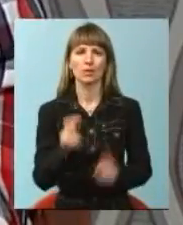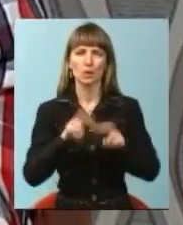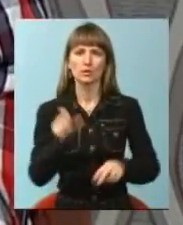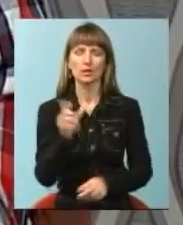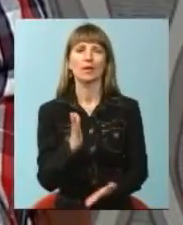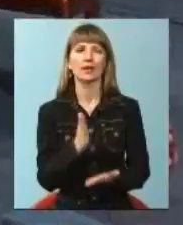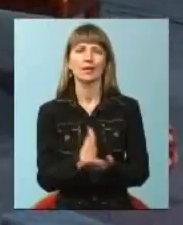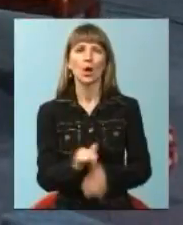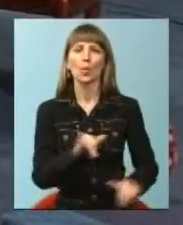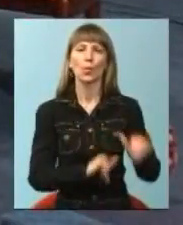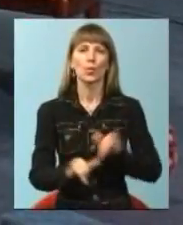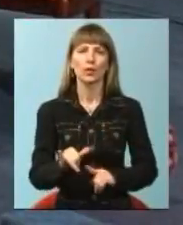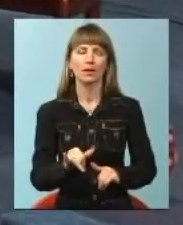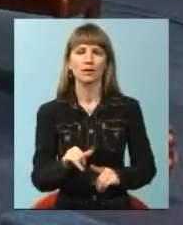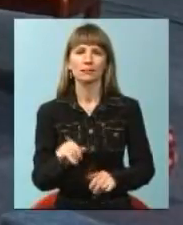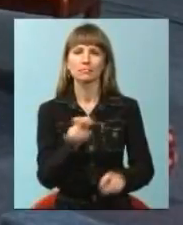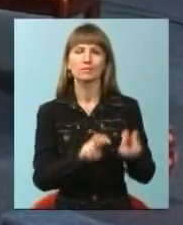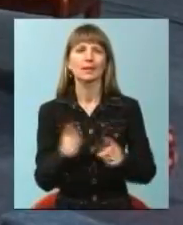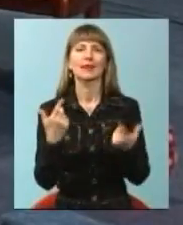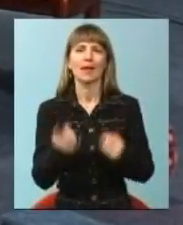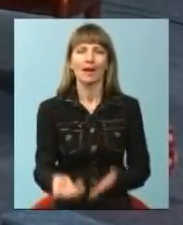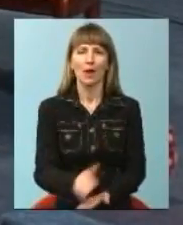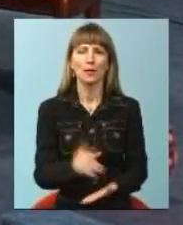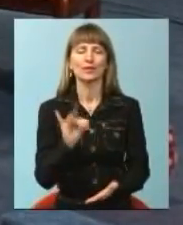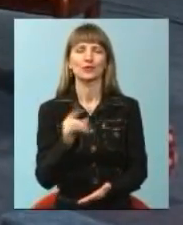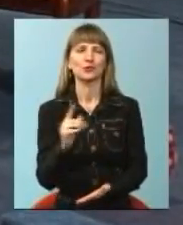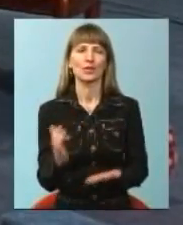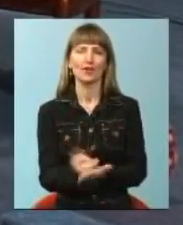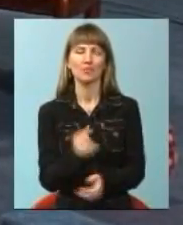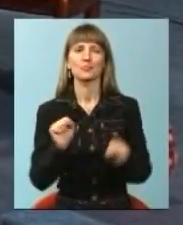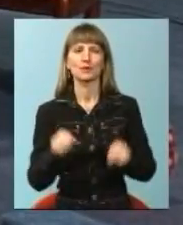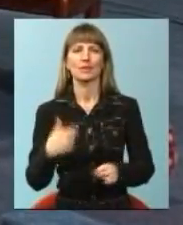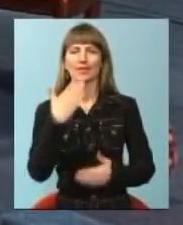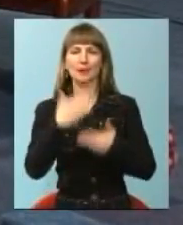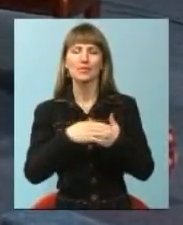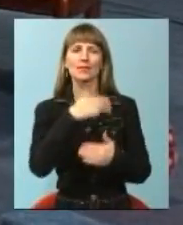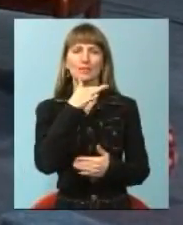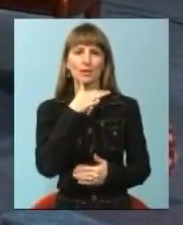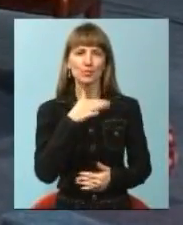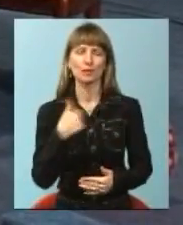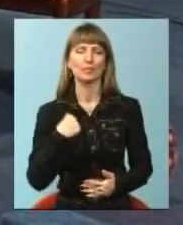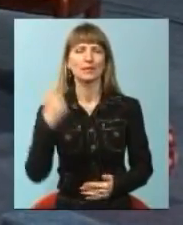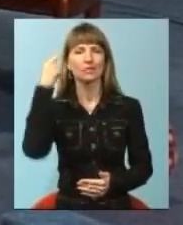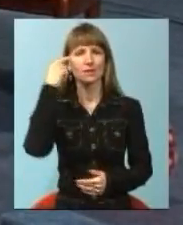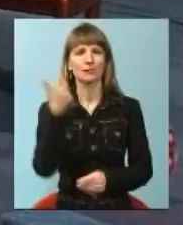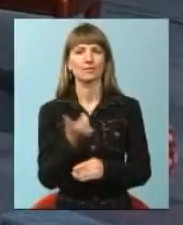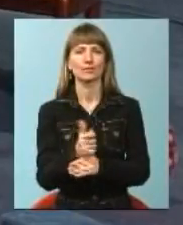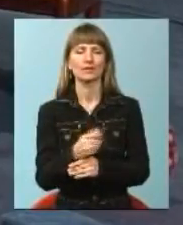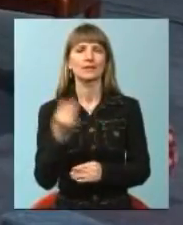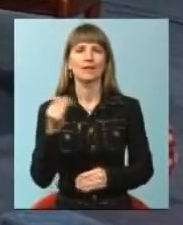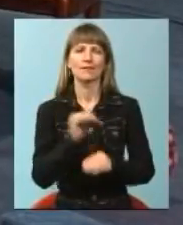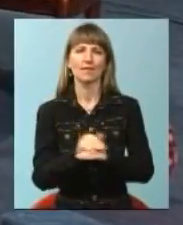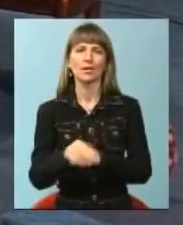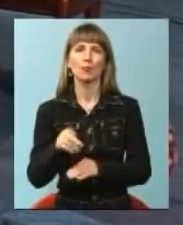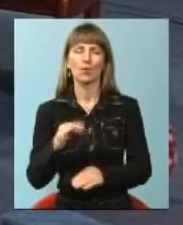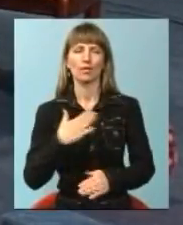є куди рухатись, де копатися і що, власне, винаходити. Тож, можливо, в найближчому майбутньому ми дізнаємось дуже ще таких цікавих